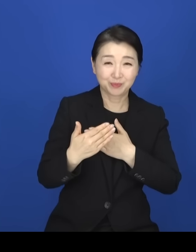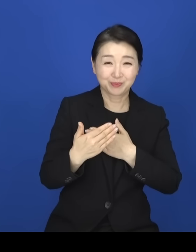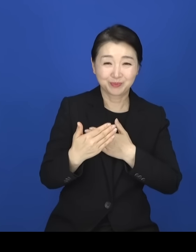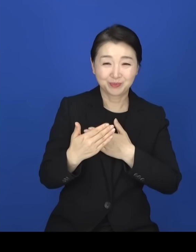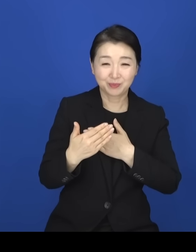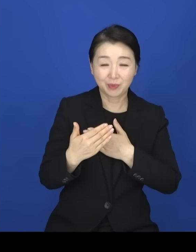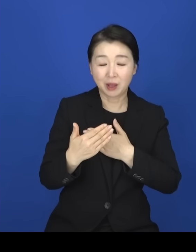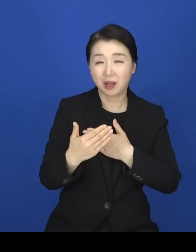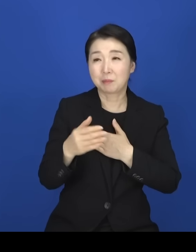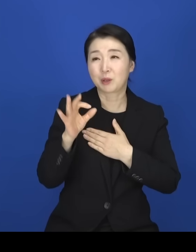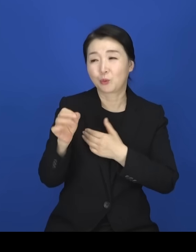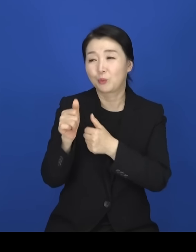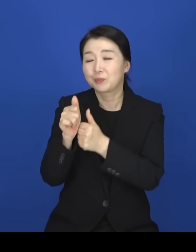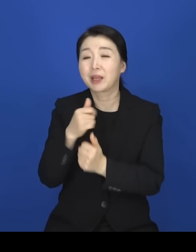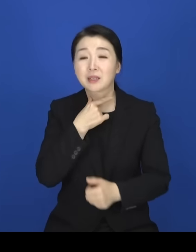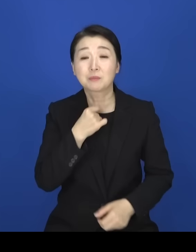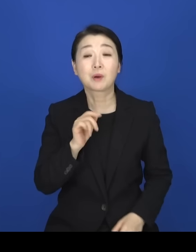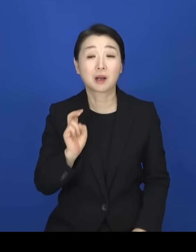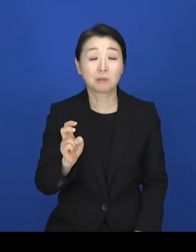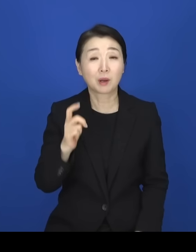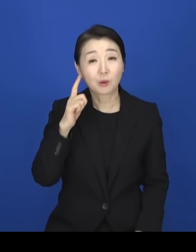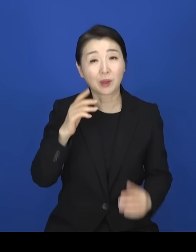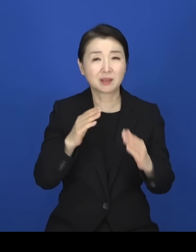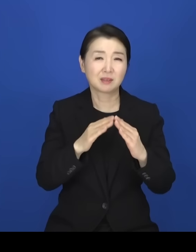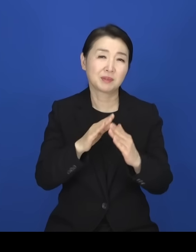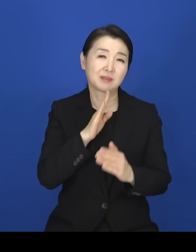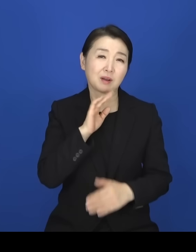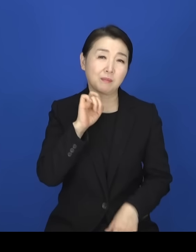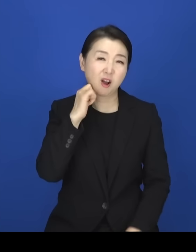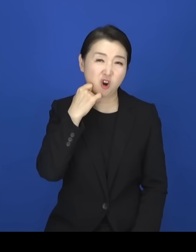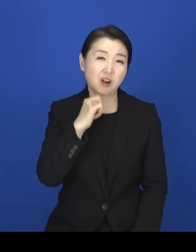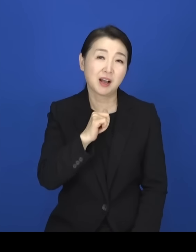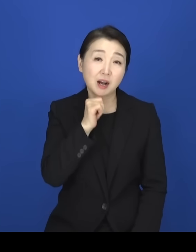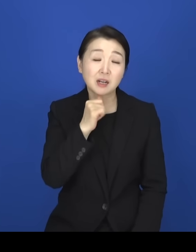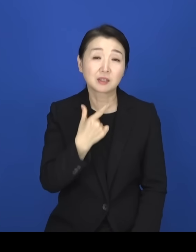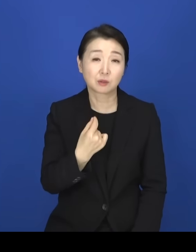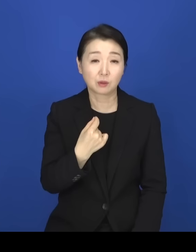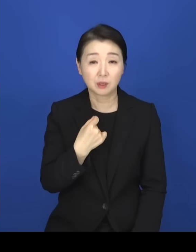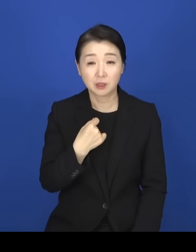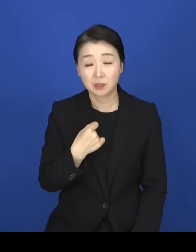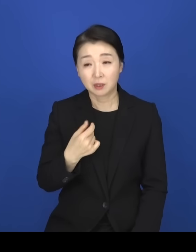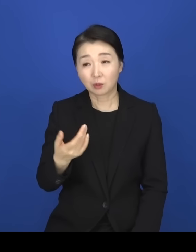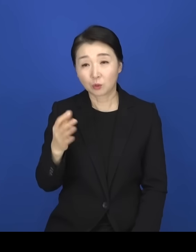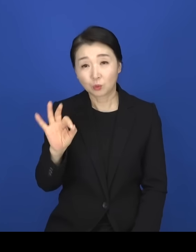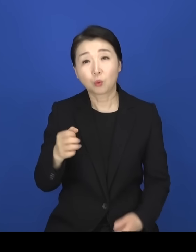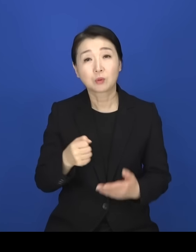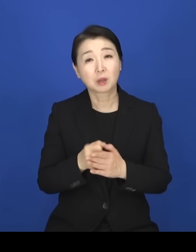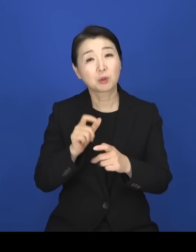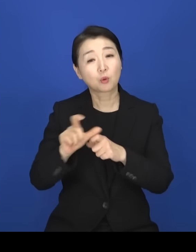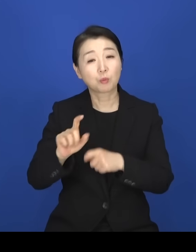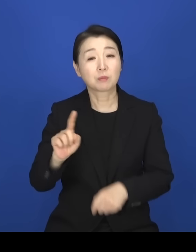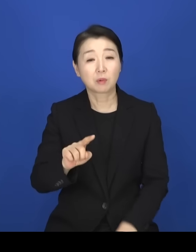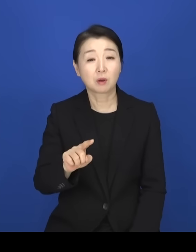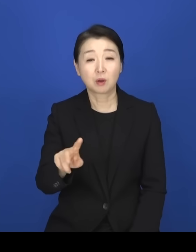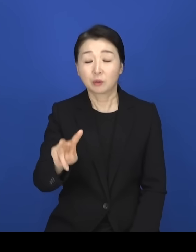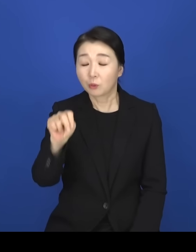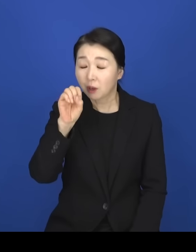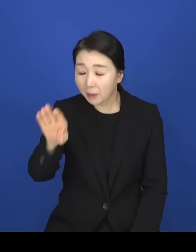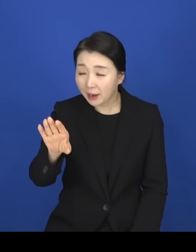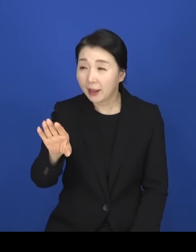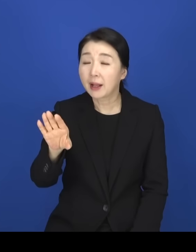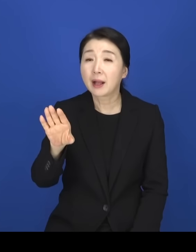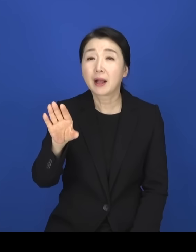싶으셨겠죠. 그게 느껴졌어요. 집안이 쉽지 않았거든요. 저도 그런 일 때문에 고민할 때 그런 책을 읽었었거든요. 노라고 말할 줄 아는